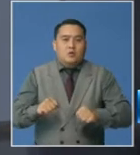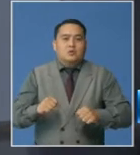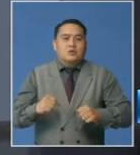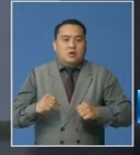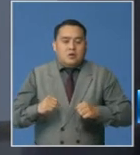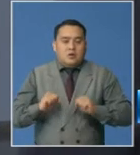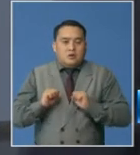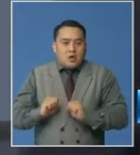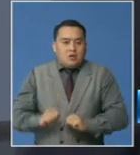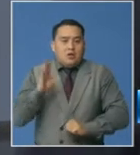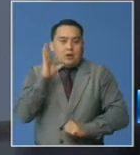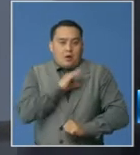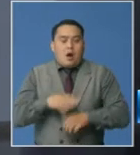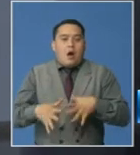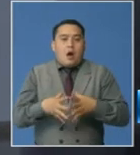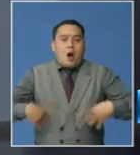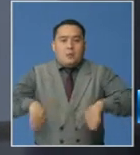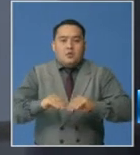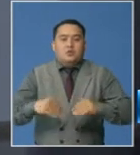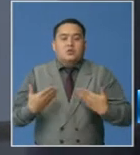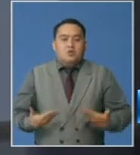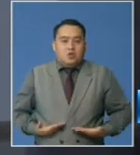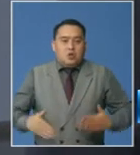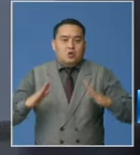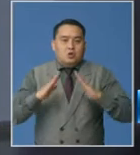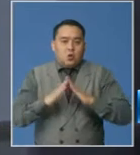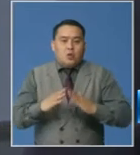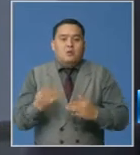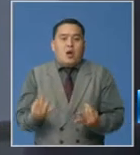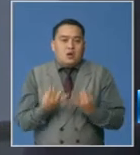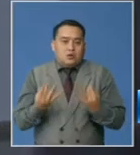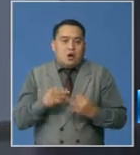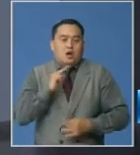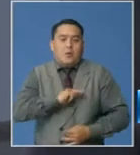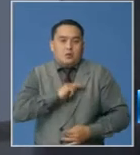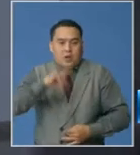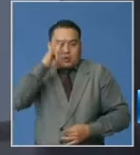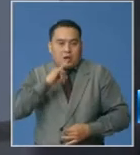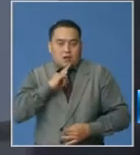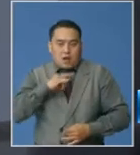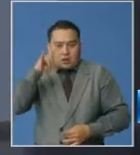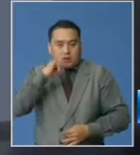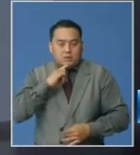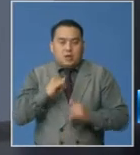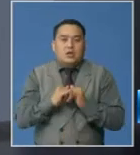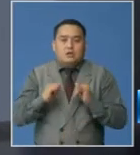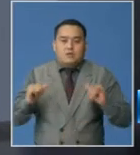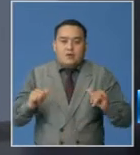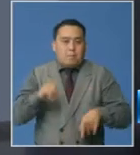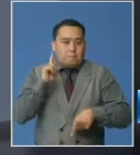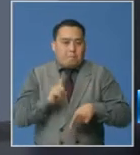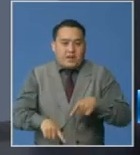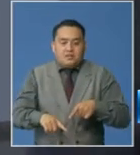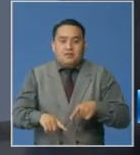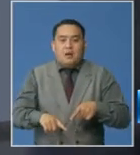можно применять как для общественных, так и для жилых зданий. Мы очень заинтересованы работать с Казахстаном, потому что страна развивается и очень